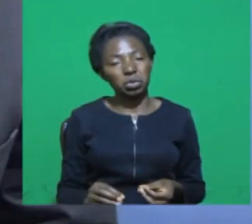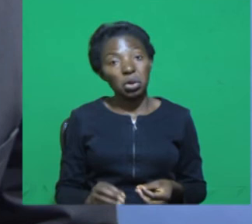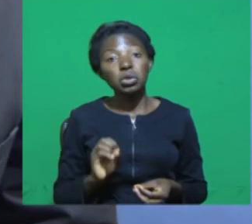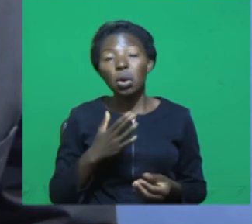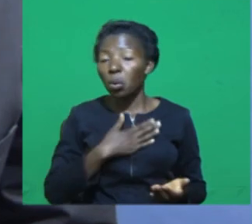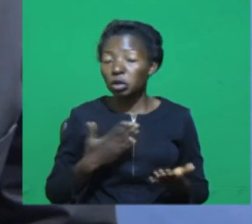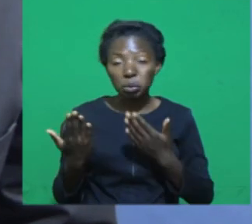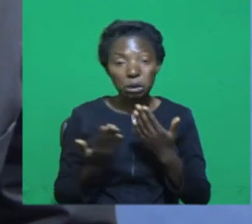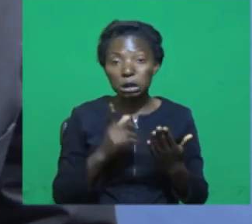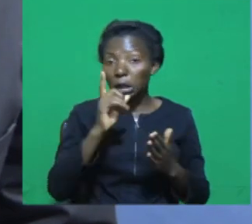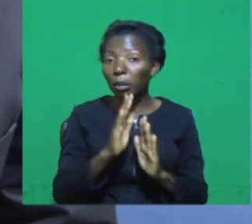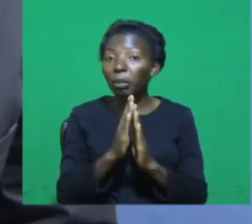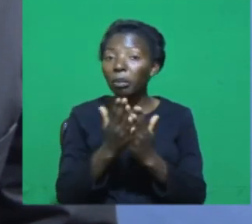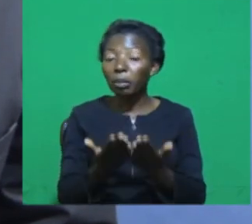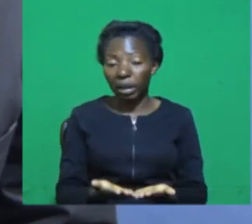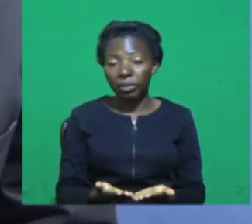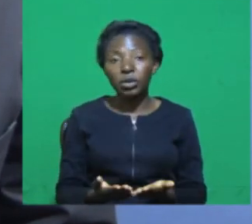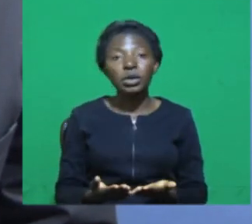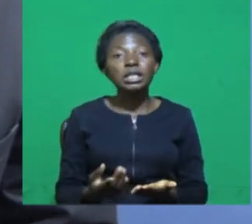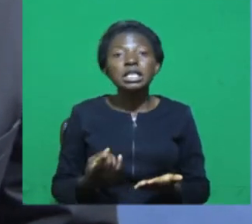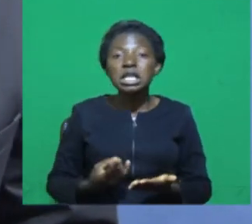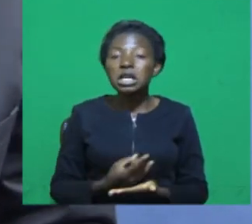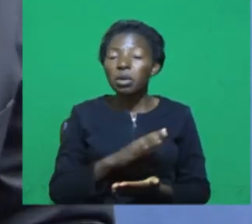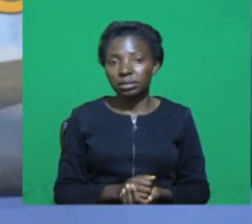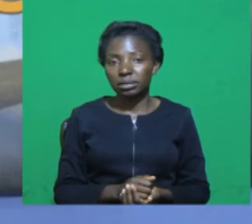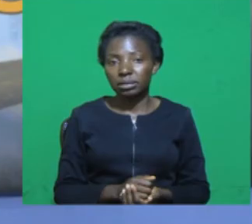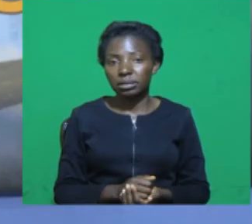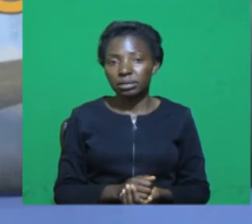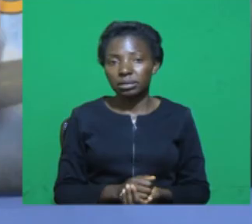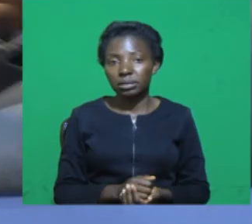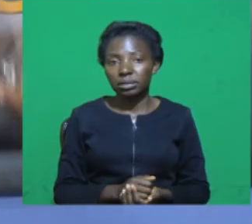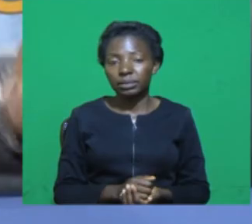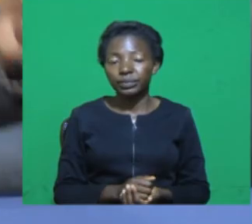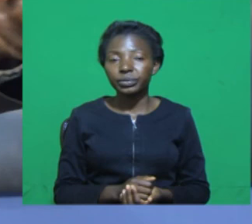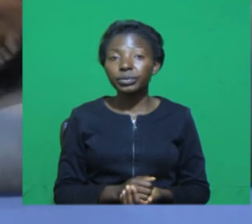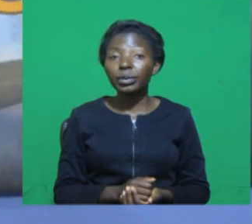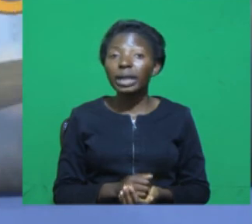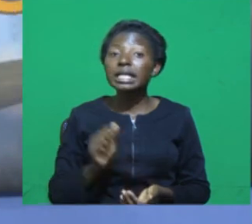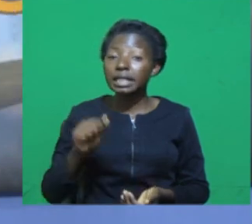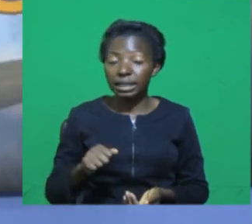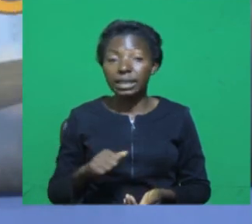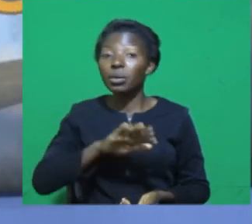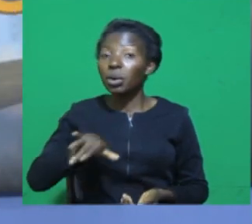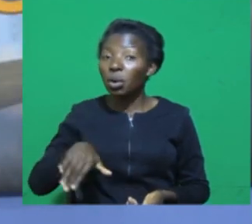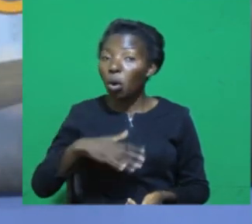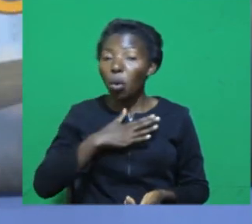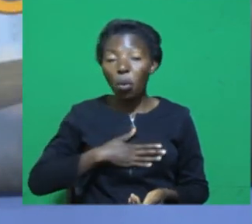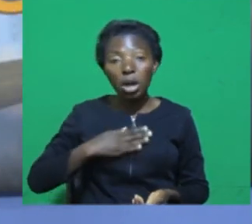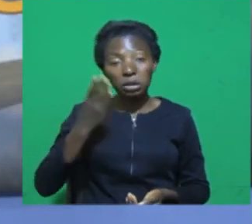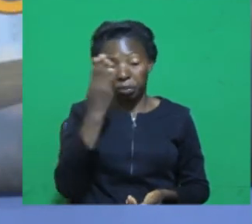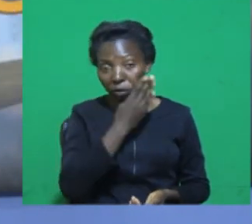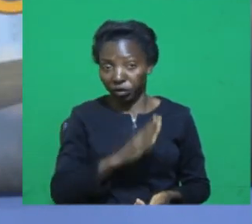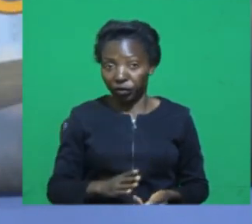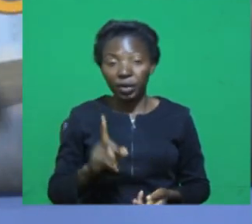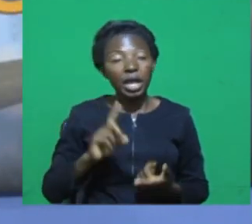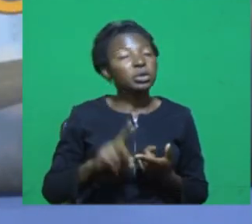kuti tiverenge bhaibheri ritibatsire kuregulata, toti kudii shungu dzekuva beautiful dzirimo muvanhu. Ende Mwari